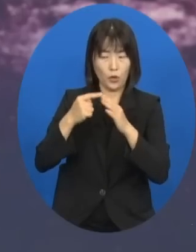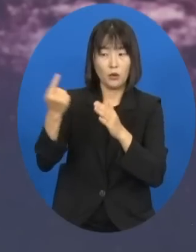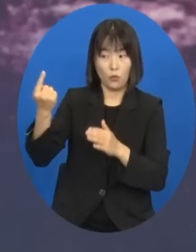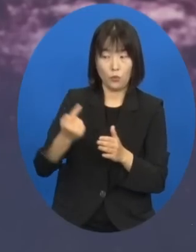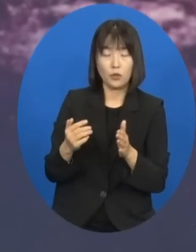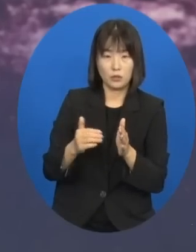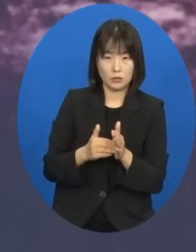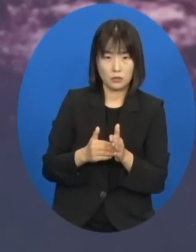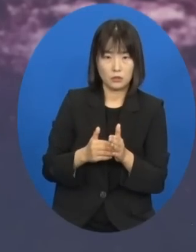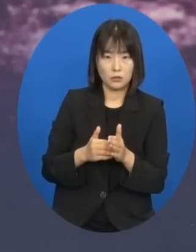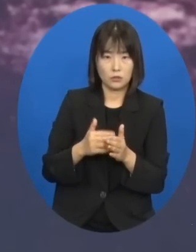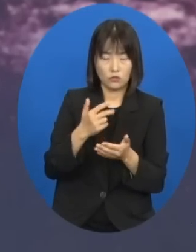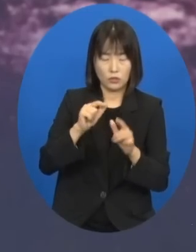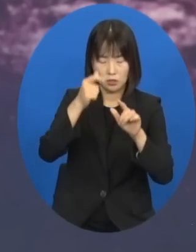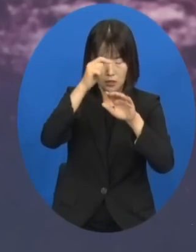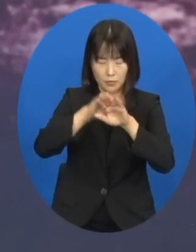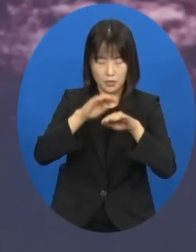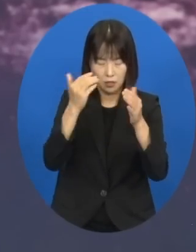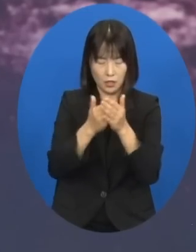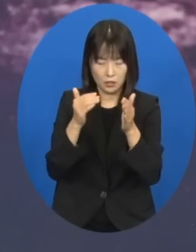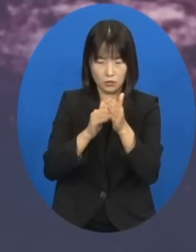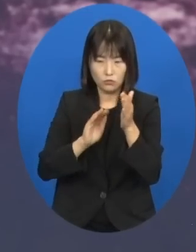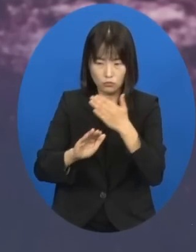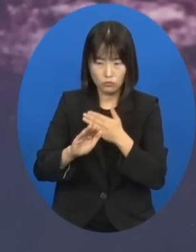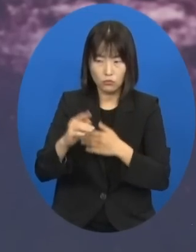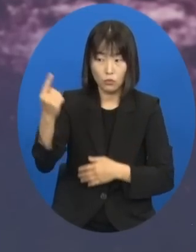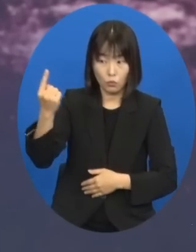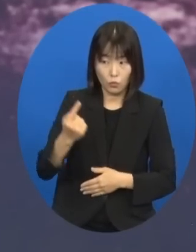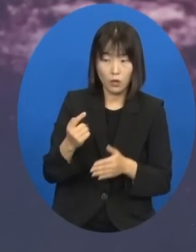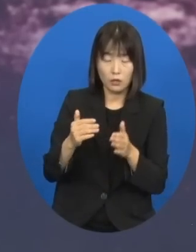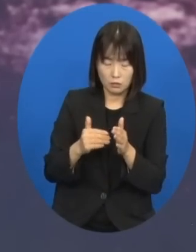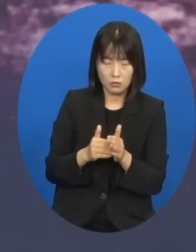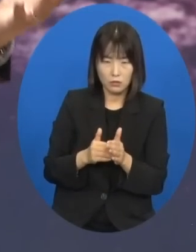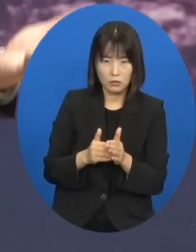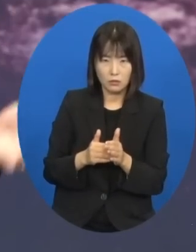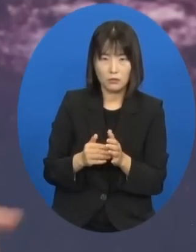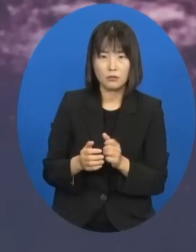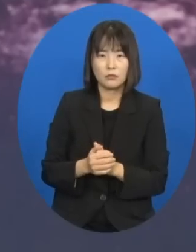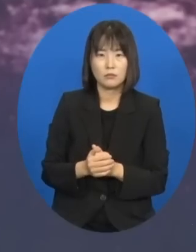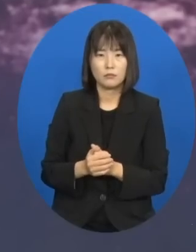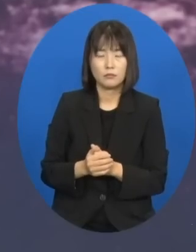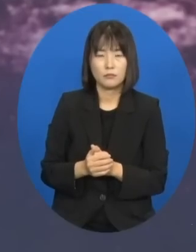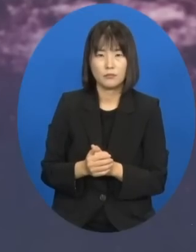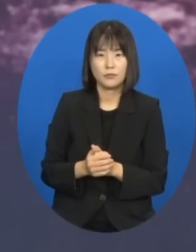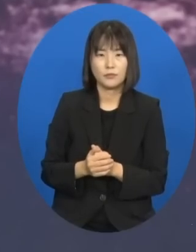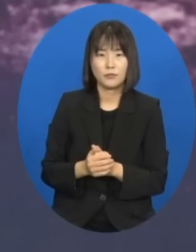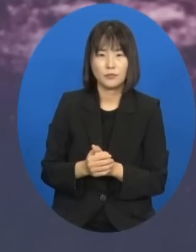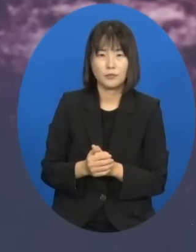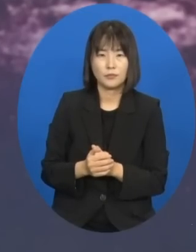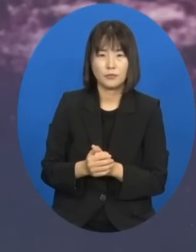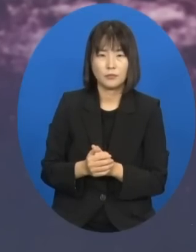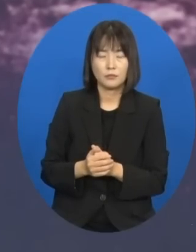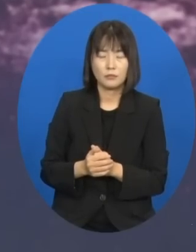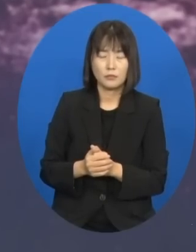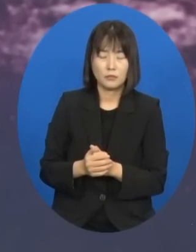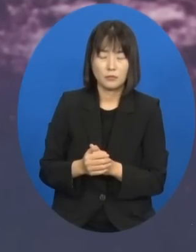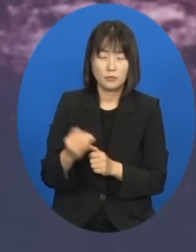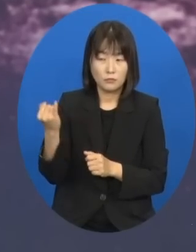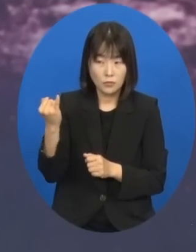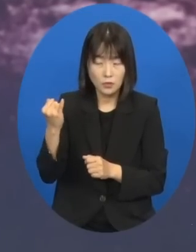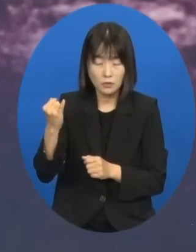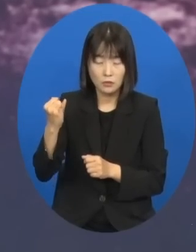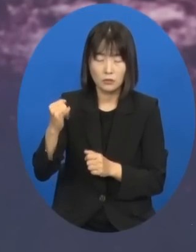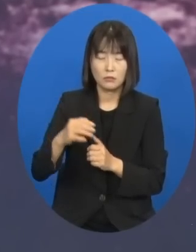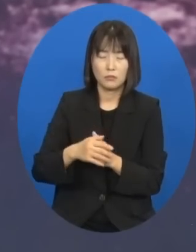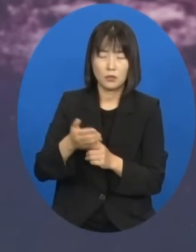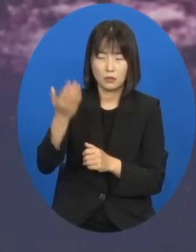다 끝나고 주일날 오후에 저에게 오신 거예요. 그래서 어떻게 오셨냐 했더니 이제 이런 저런 얘기를 하면서 자기가 예전에도 감리교를 다닌 적이